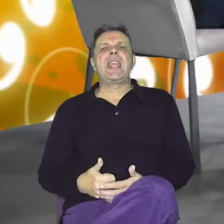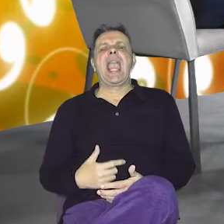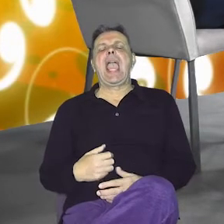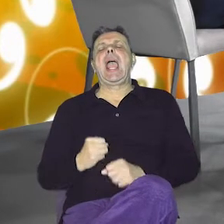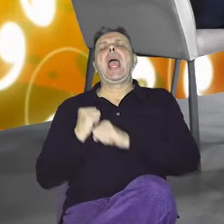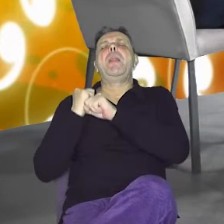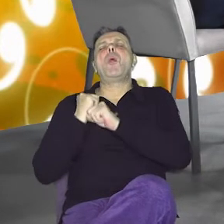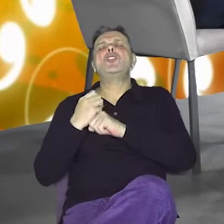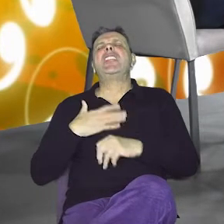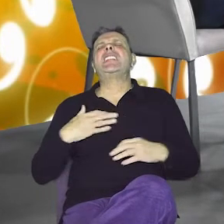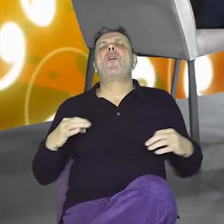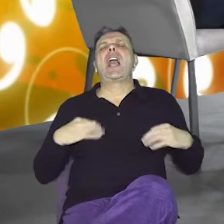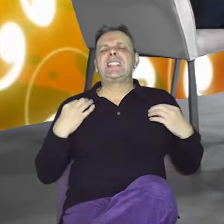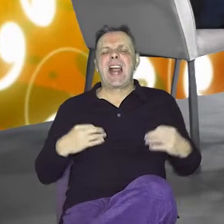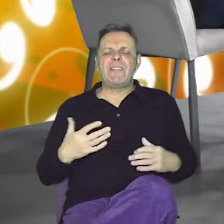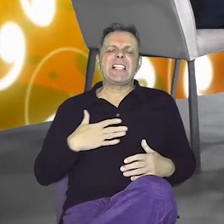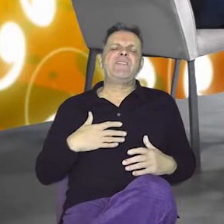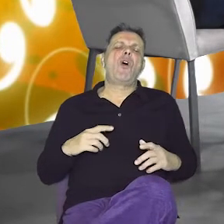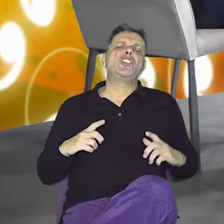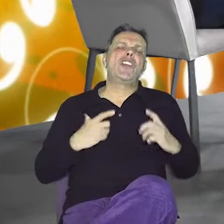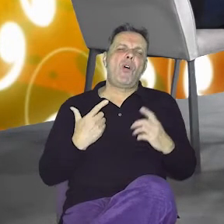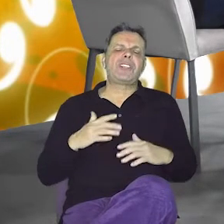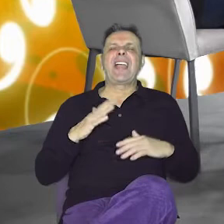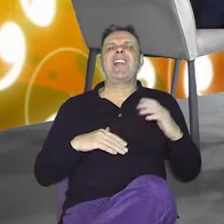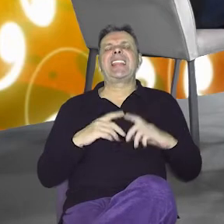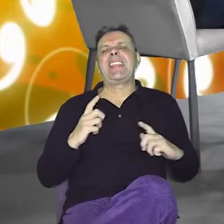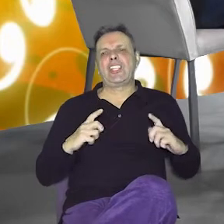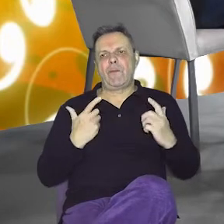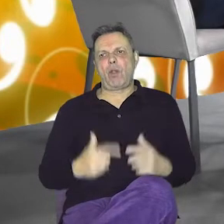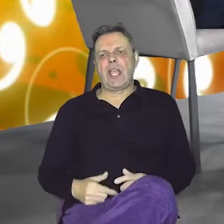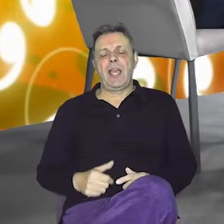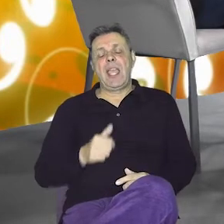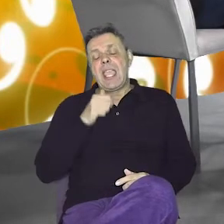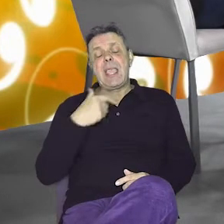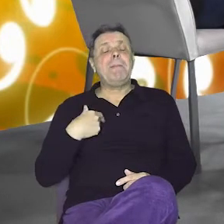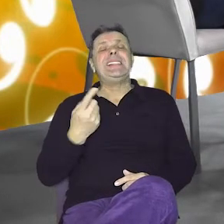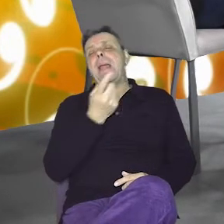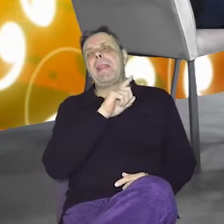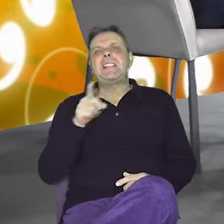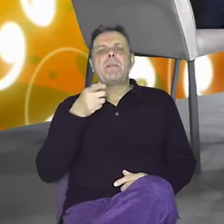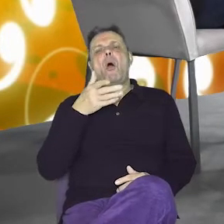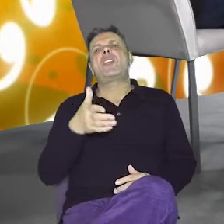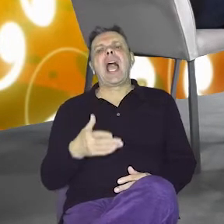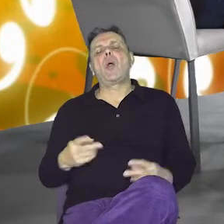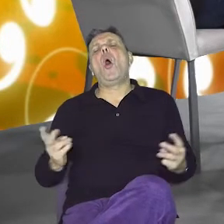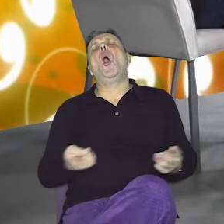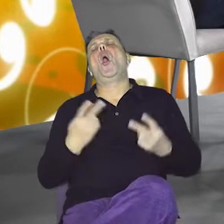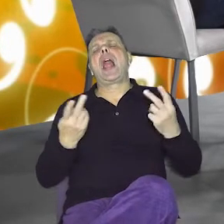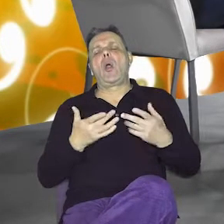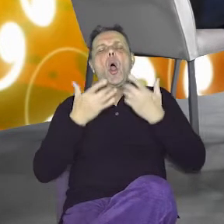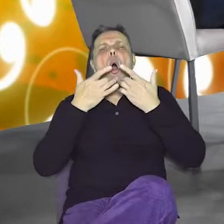apsolutno nositelj svog zdravlja, svog života, kvalitete života. I ne smijemo se tako